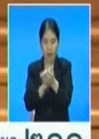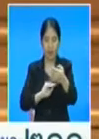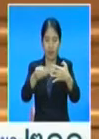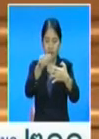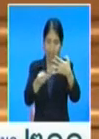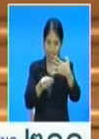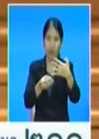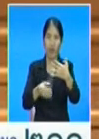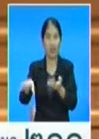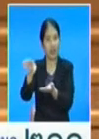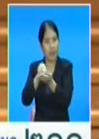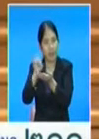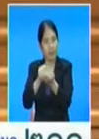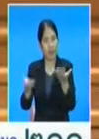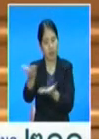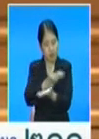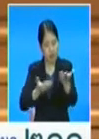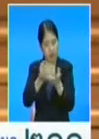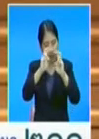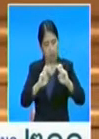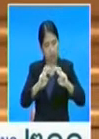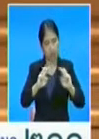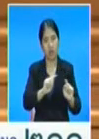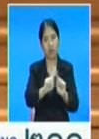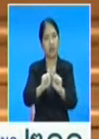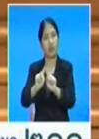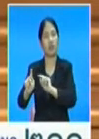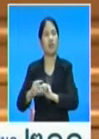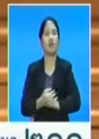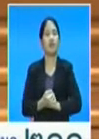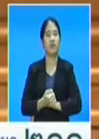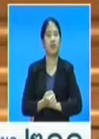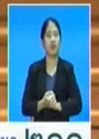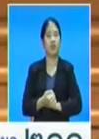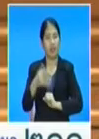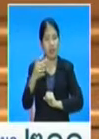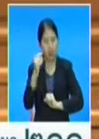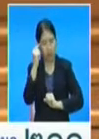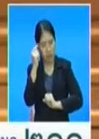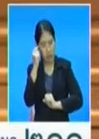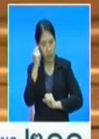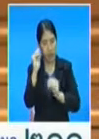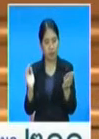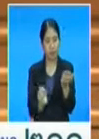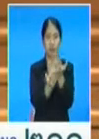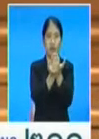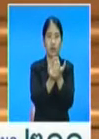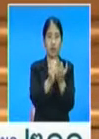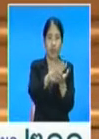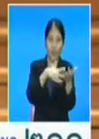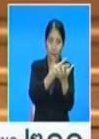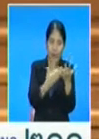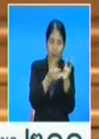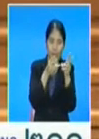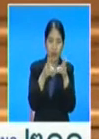ข้อไปศึกษาและพิจารณาครับผมไม่บังคับเพิ่มเติมในแผนการปฏิรูปของท่